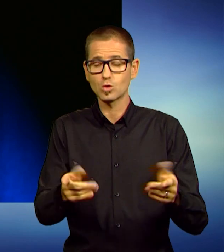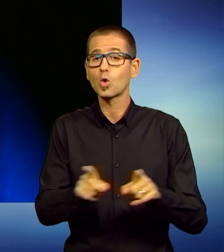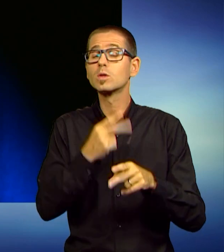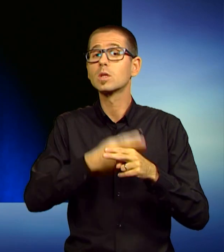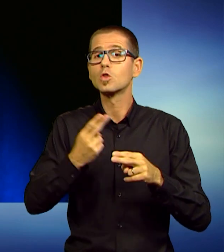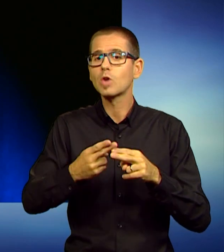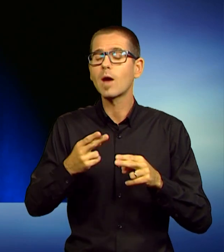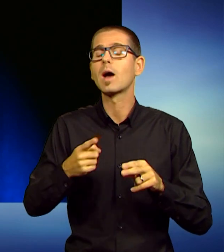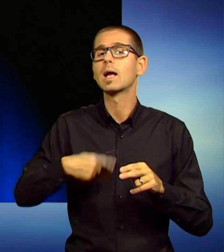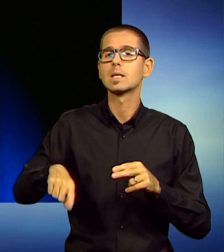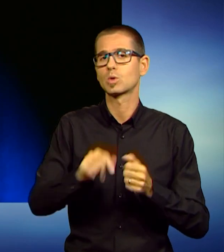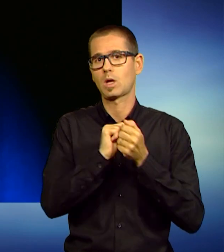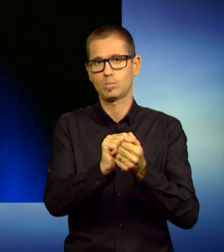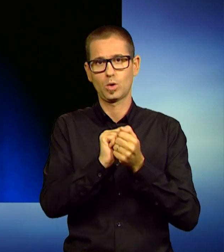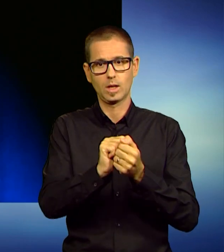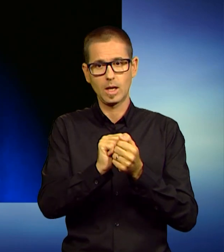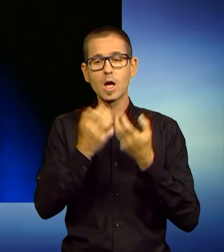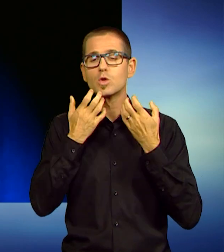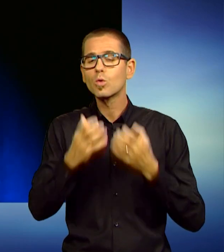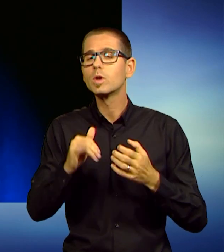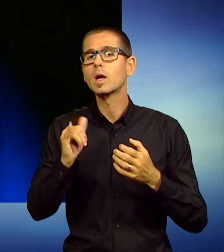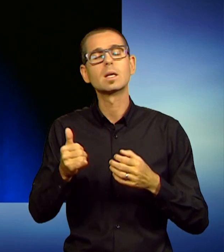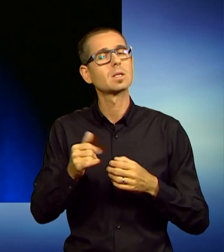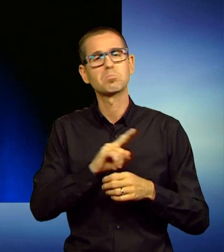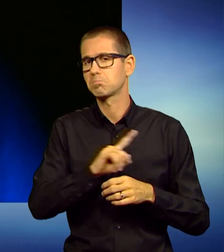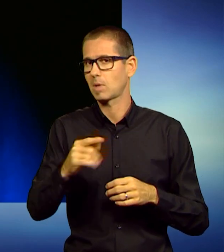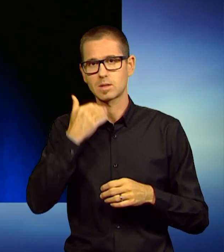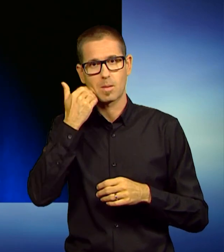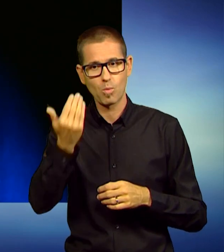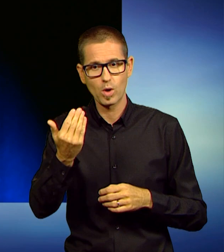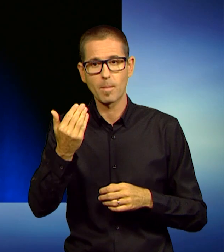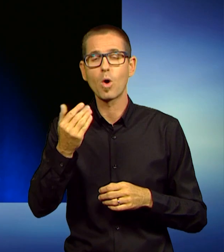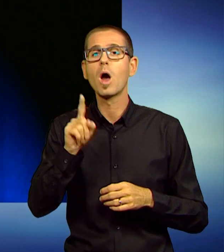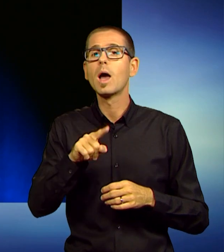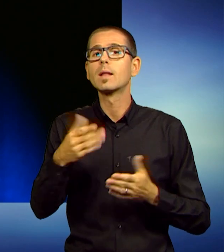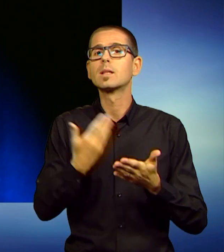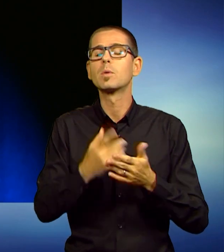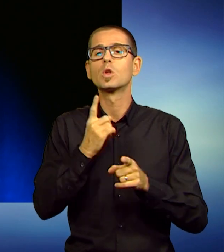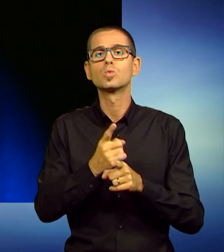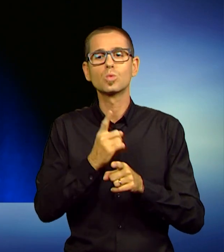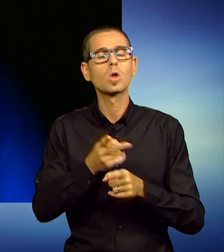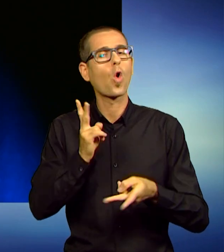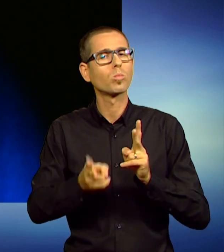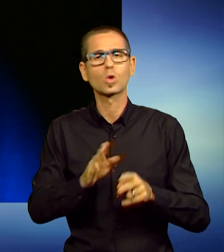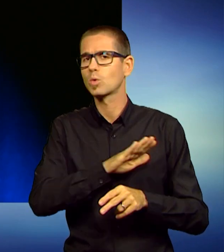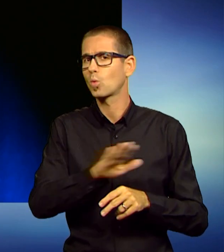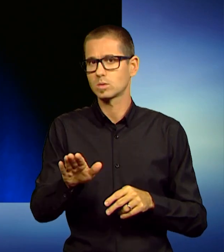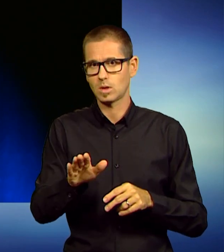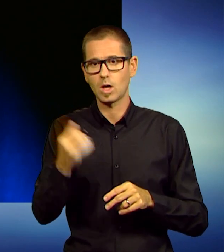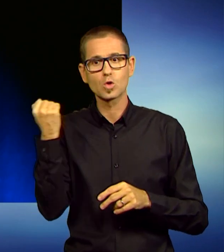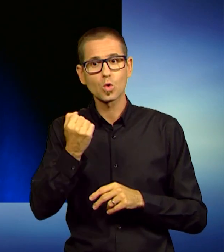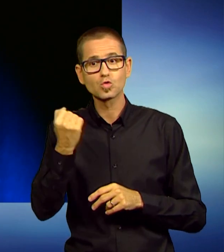jo izborili, zgodovino, ki se je ne sramujemo in temelji tudi na hkratni obsodbi vseh zločinov